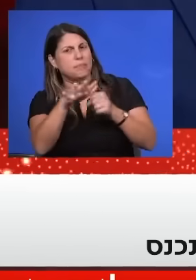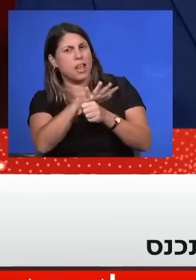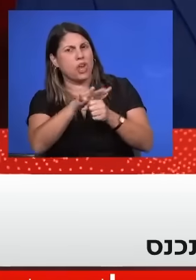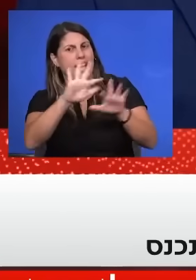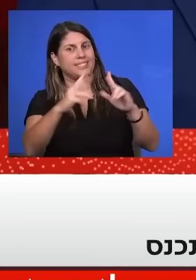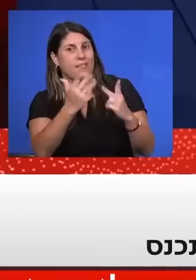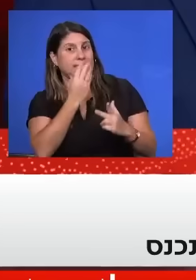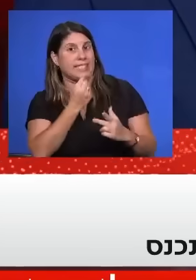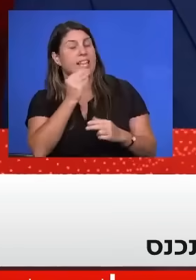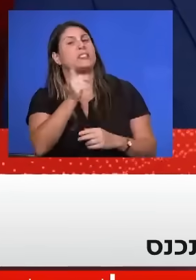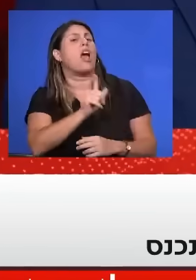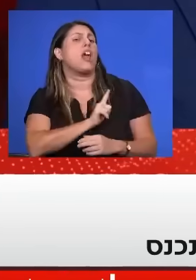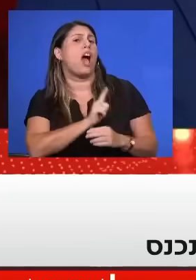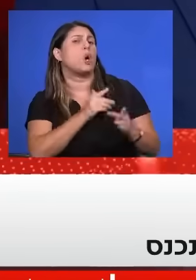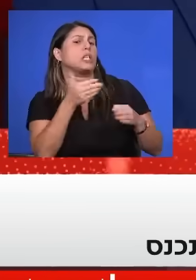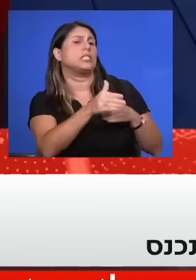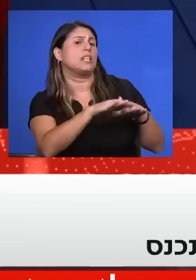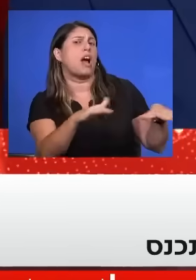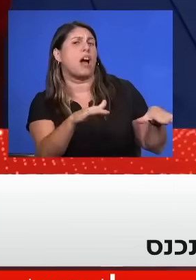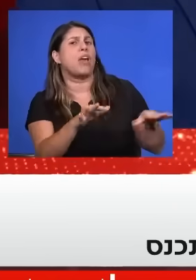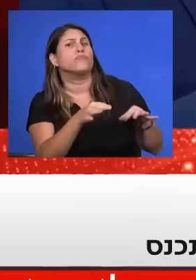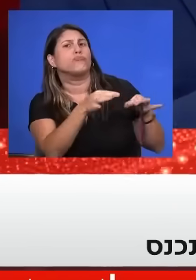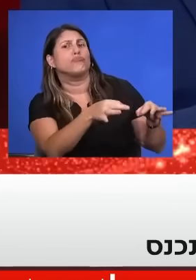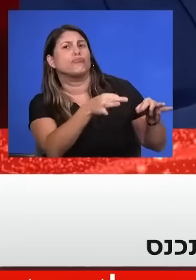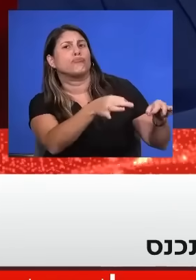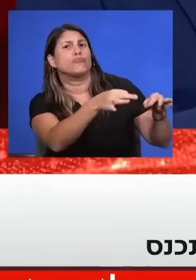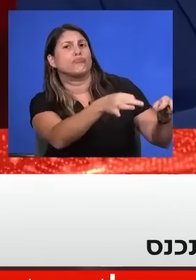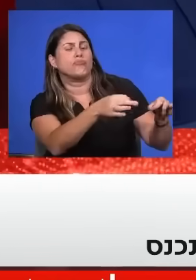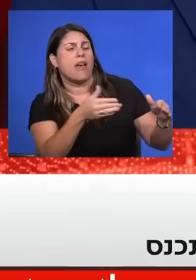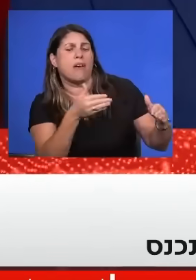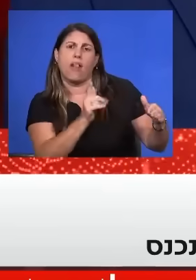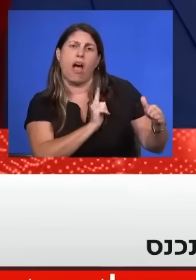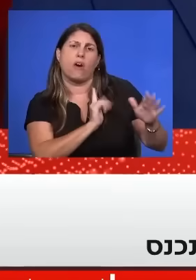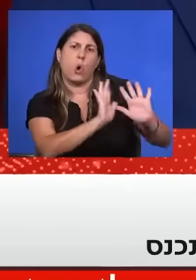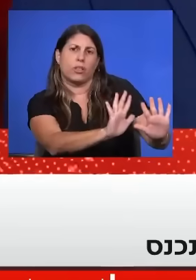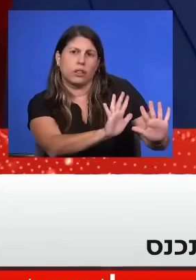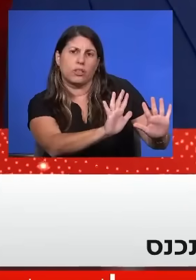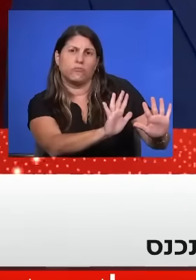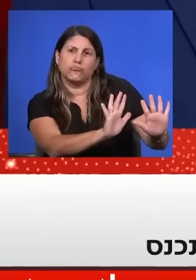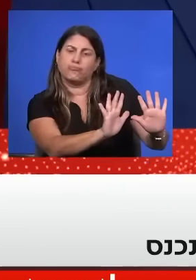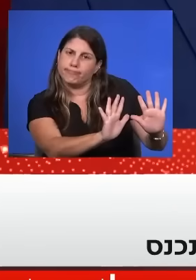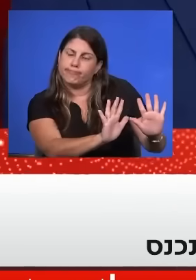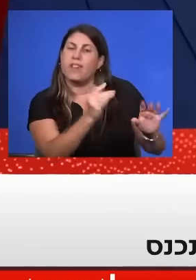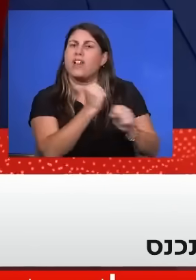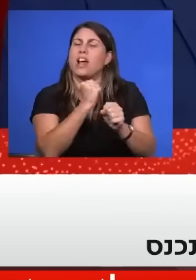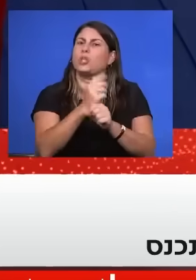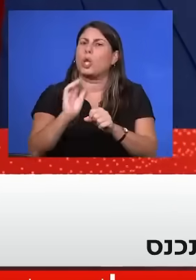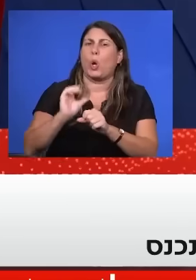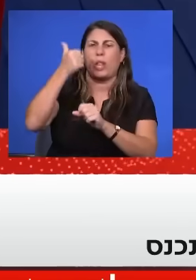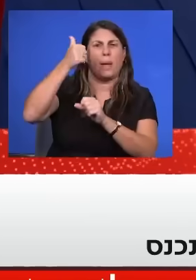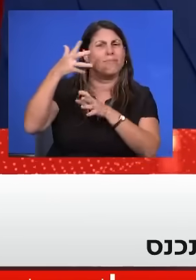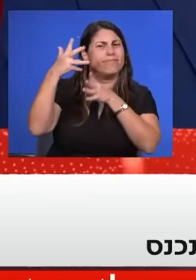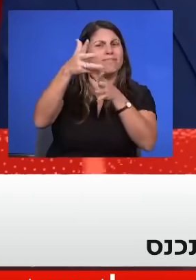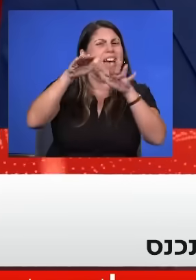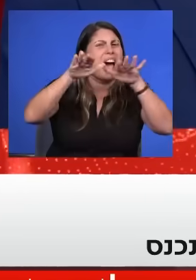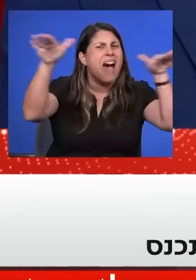עם הכניסה הקרקעית, עם הכניסה הרחבת ההיקף, מה שנקרא full scale, ולעשות תקיפות אוויריות בנוסף לפשיטות